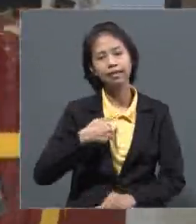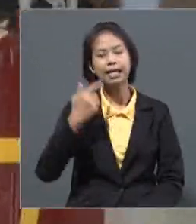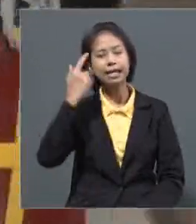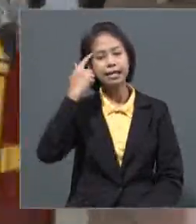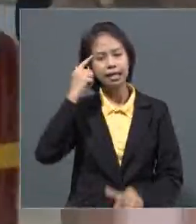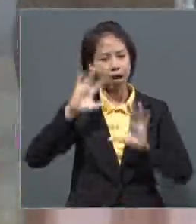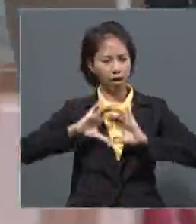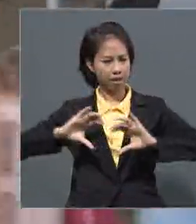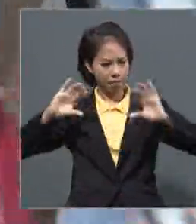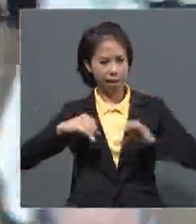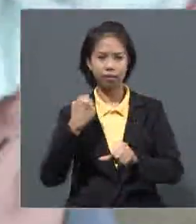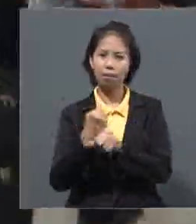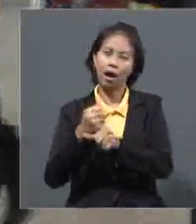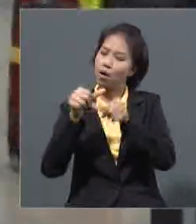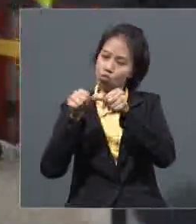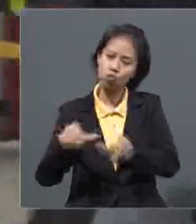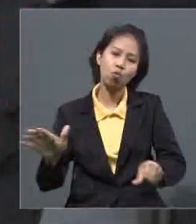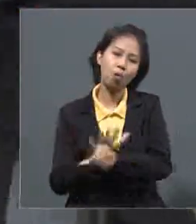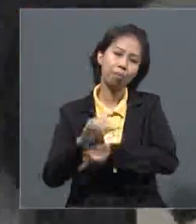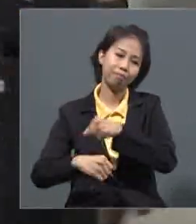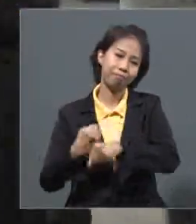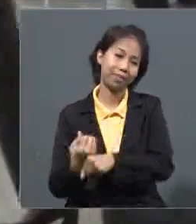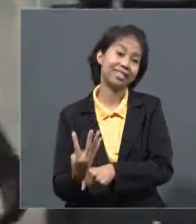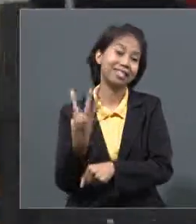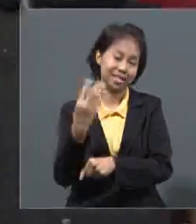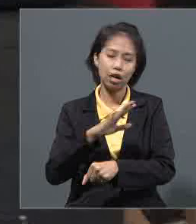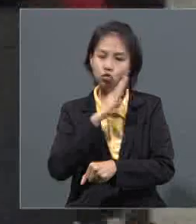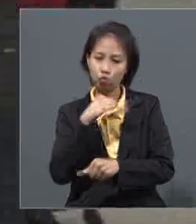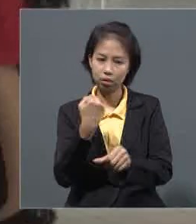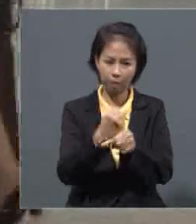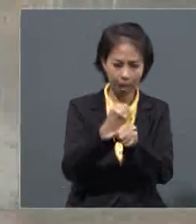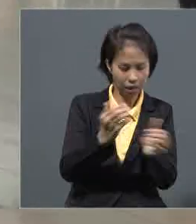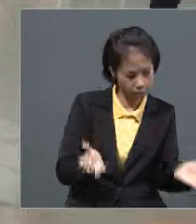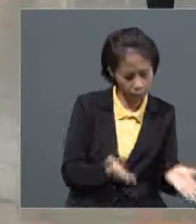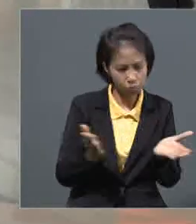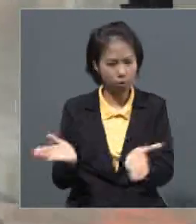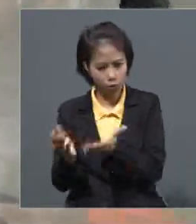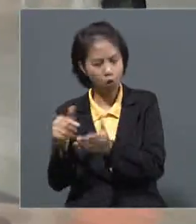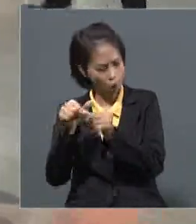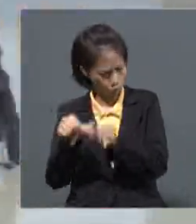ฐบาลจะอยู่จนครบวาระหากเข้าใจและสนับสนุนซึ่งกันและกัน